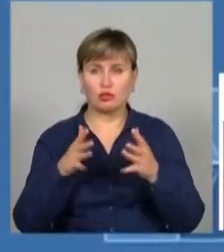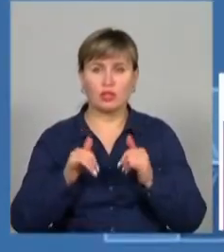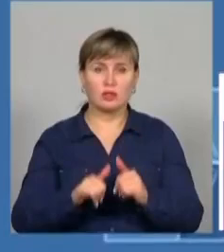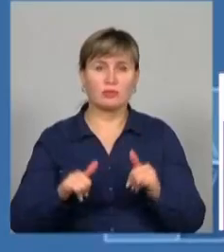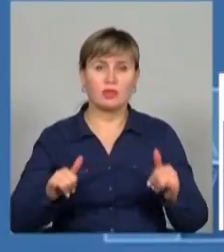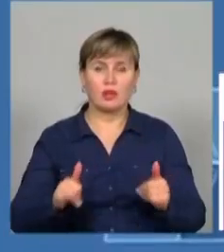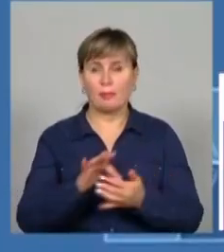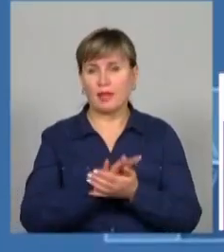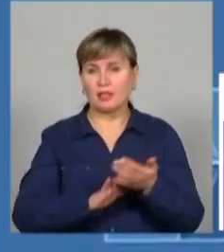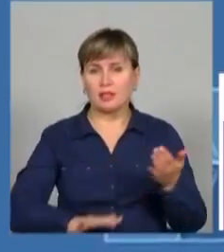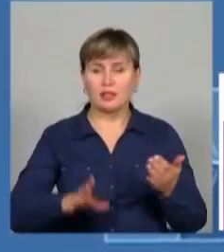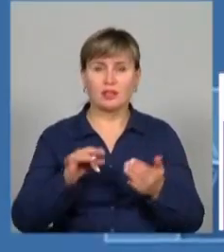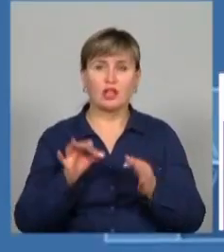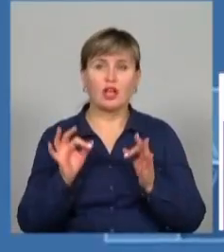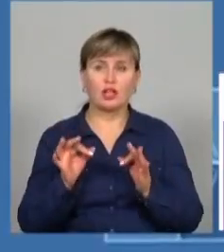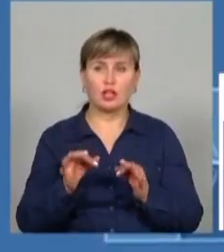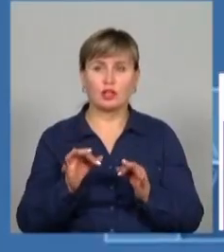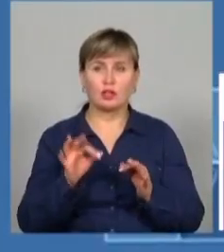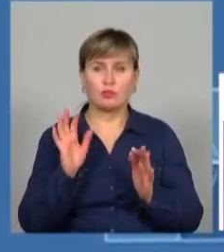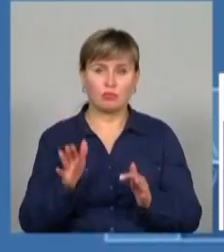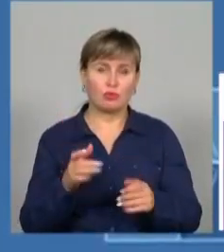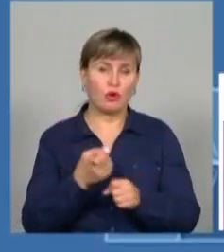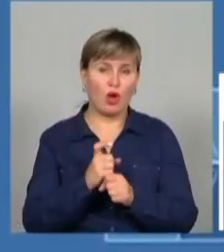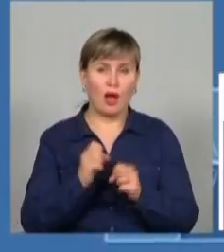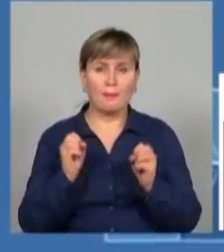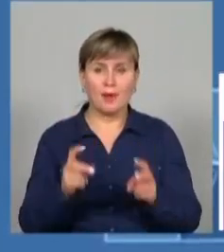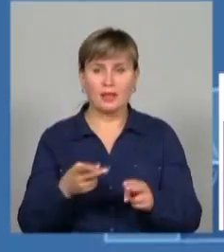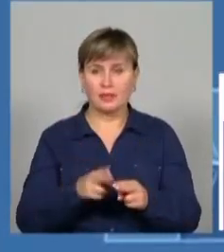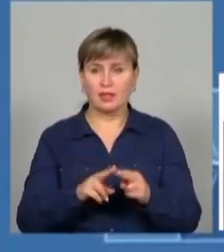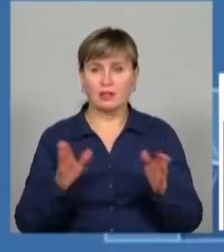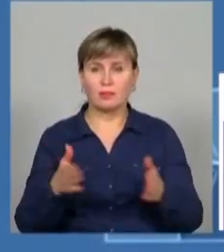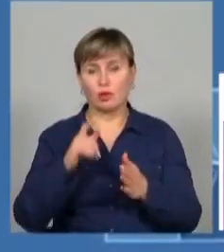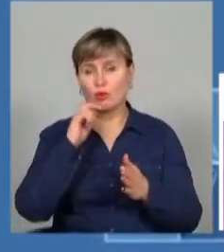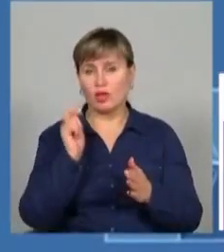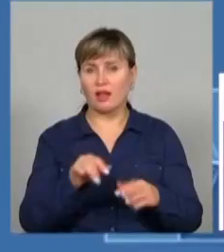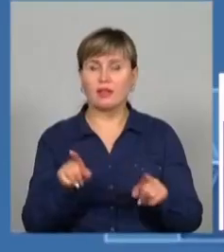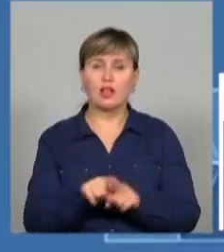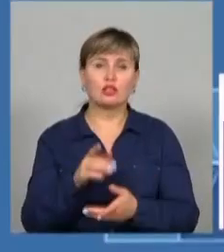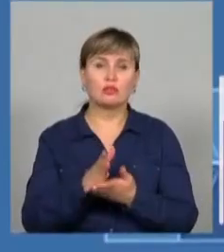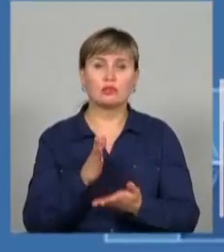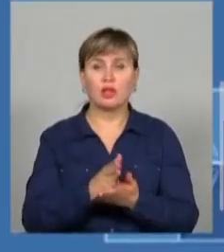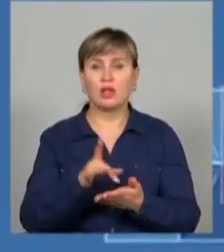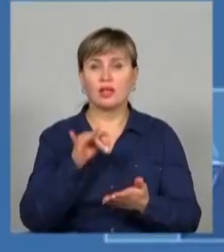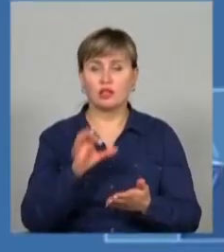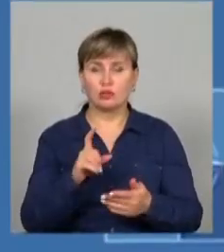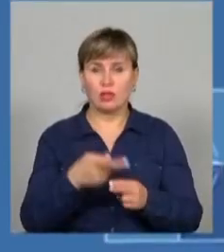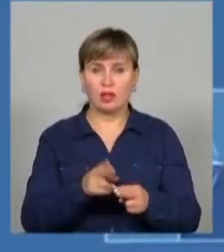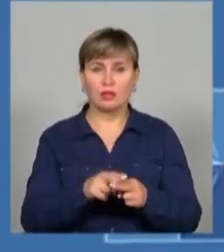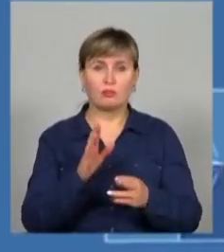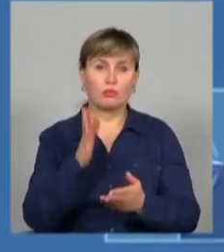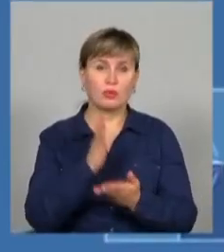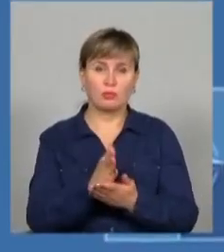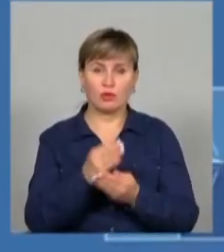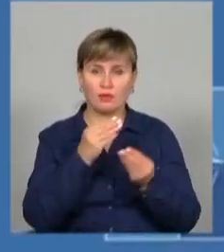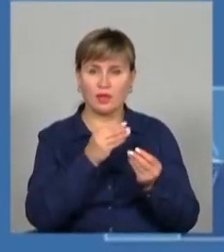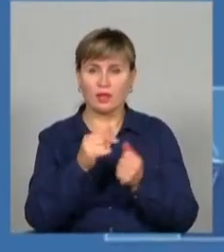распространившимися последствиями. И, конечно, будет чрезвычайно опасным. Это затронет украинцев. Также существует риск того, что это окажет прямое